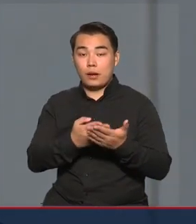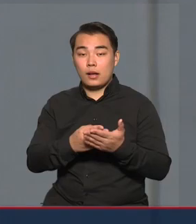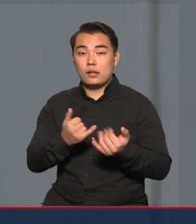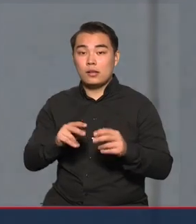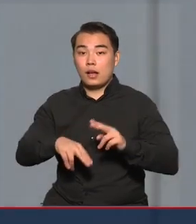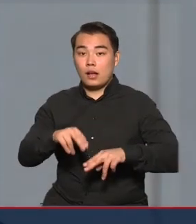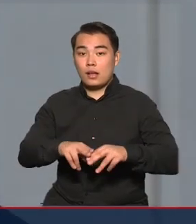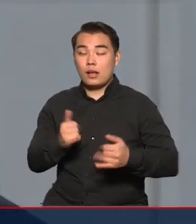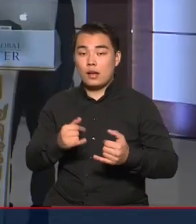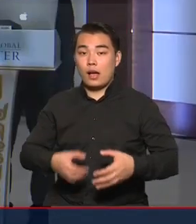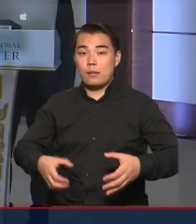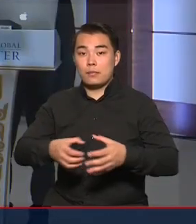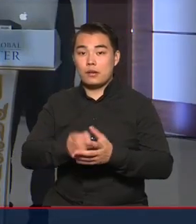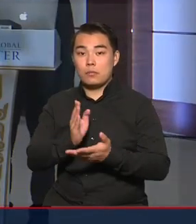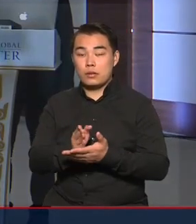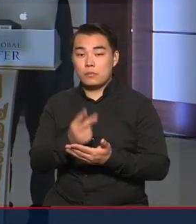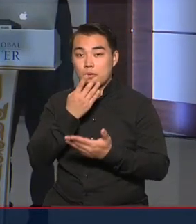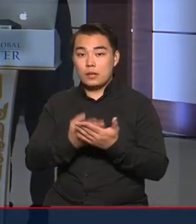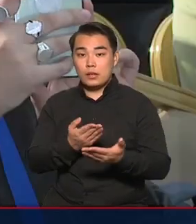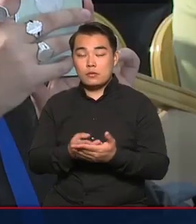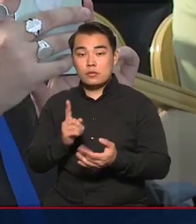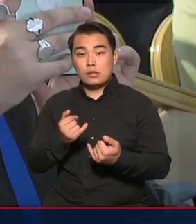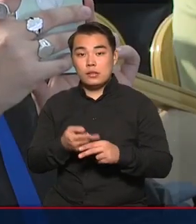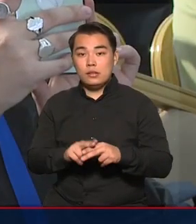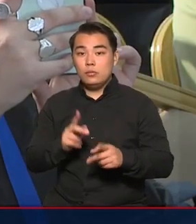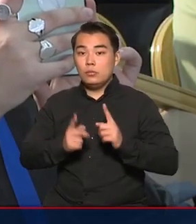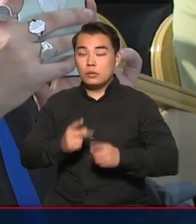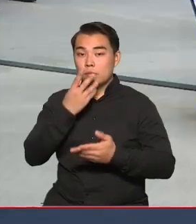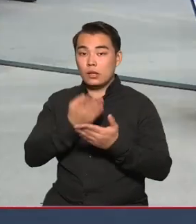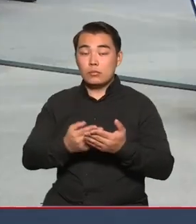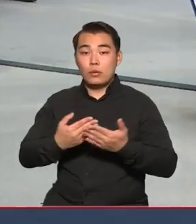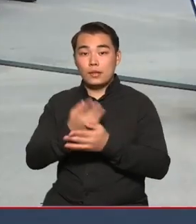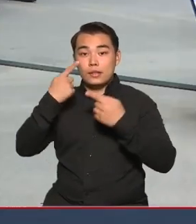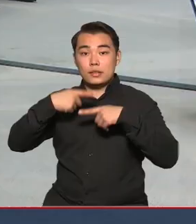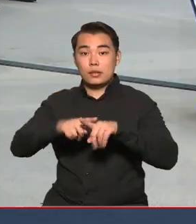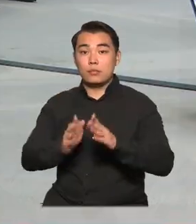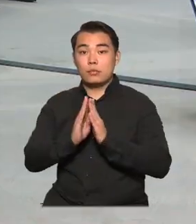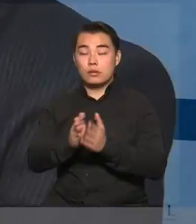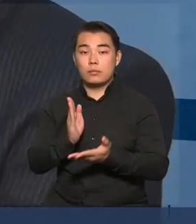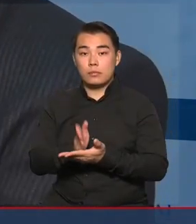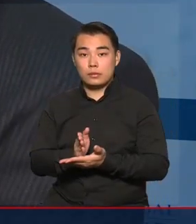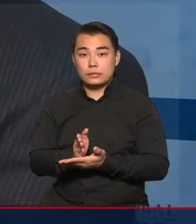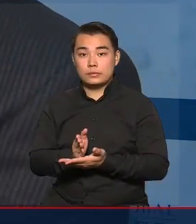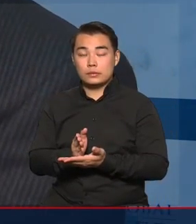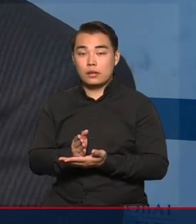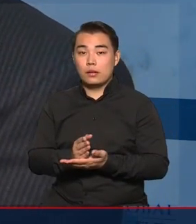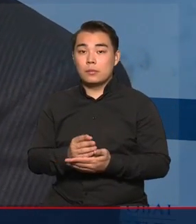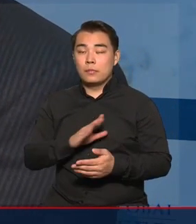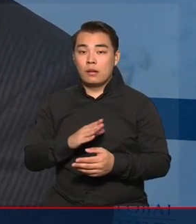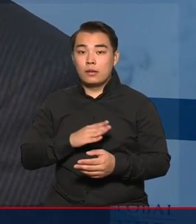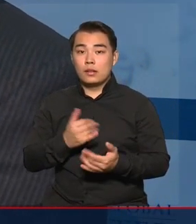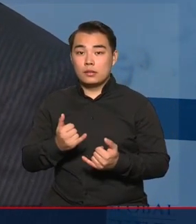құрастыратын компаниялардың айын оңынан тудырды. Отандық кәсіпорындарда заманауи технологияларға сұраныс күрт артқан. Сұраныс бар.